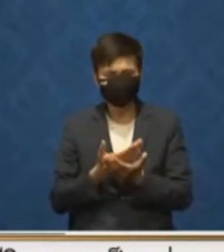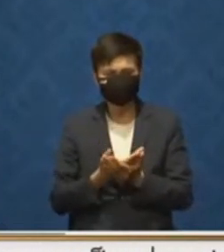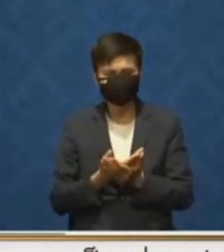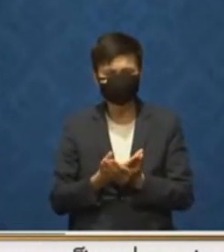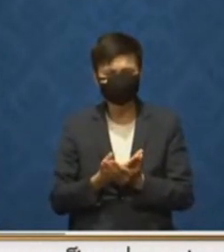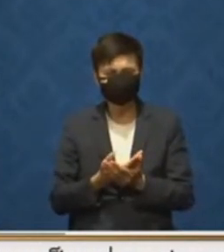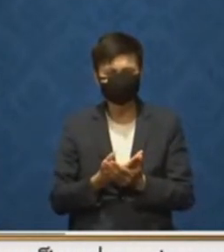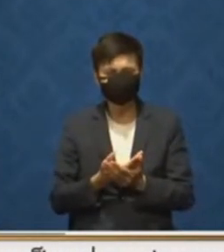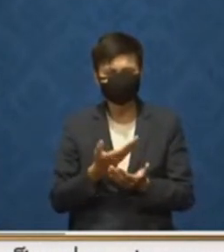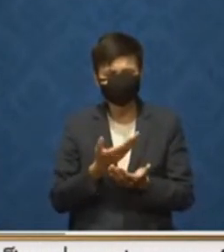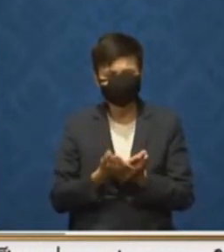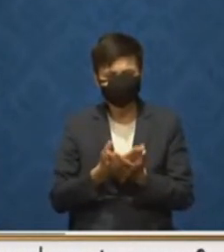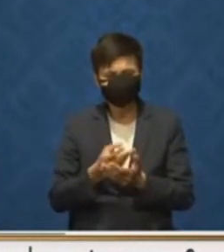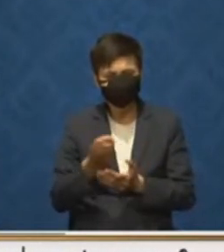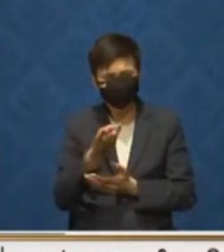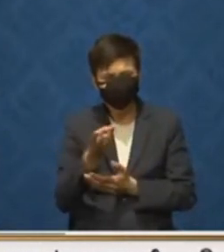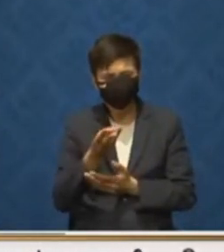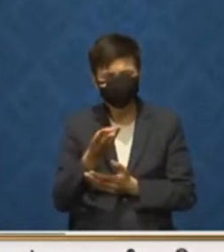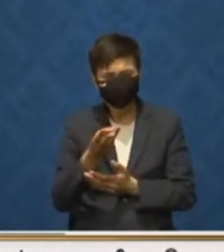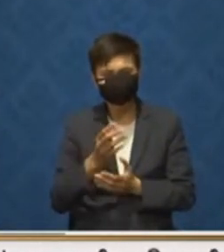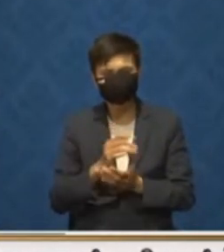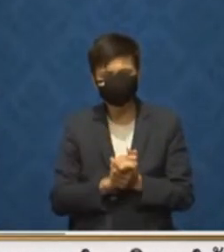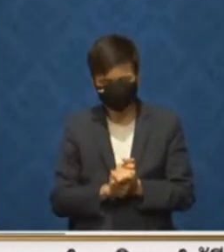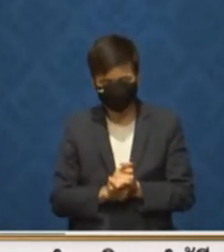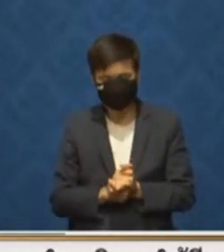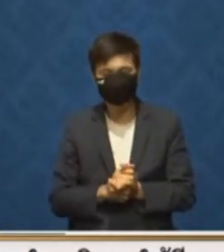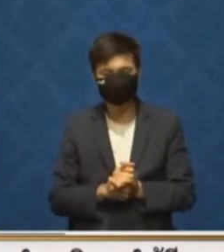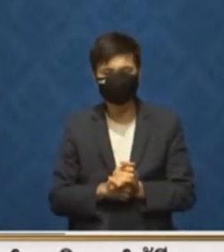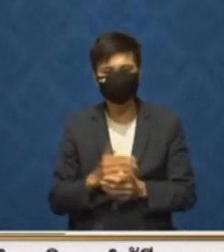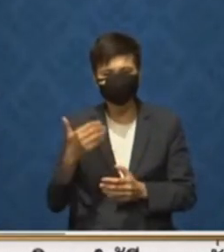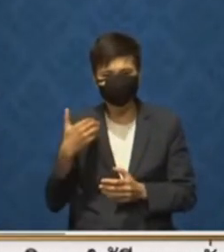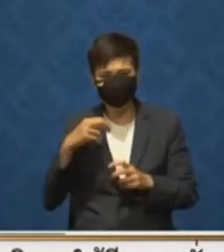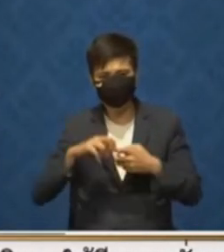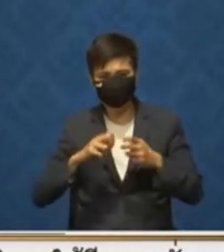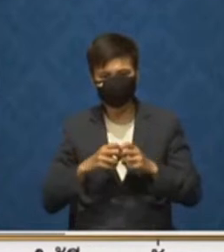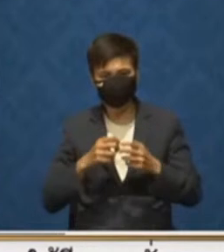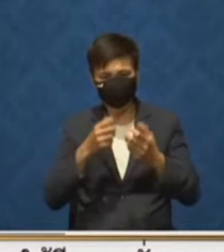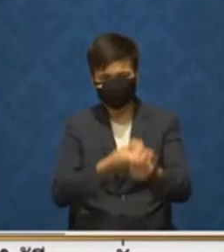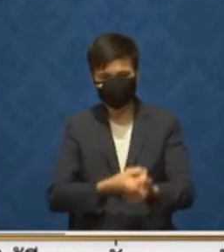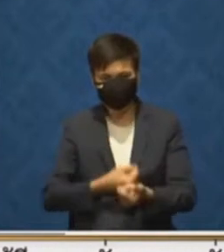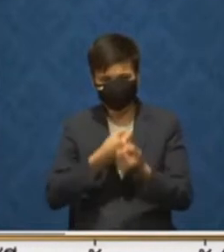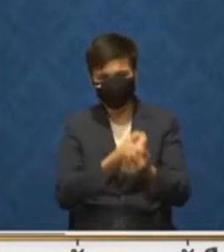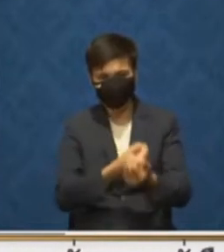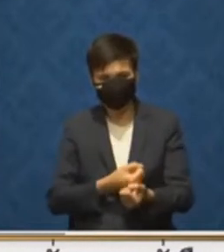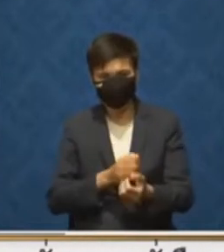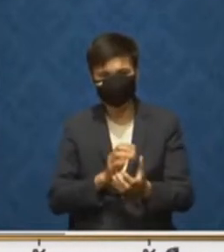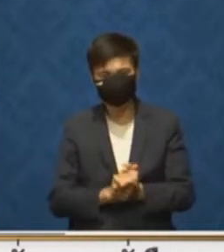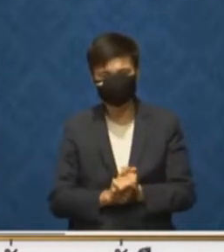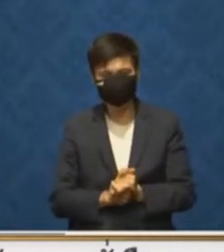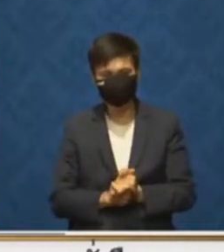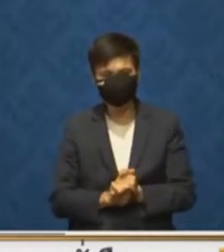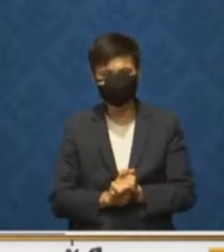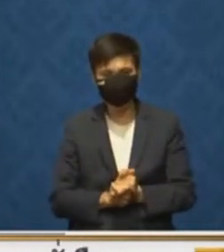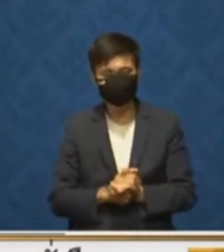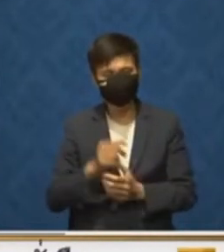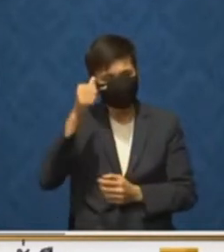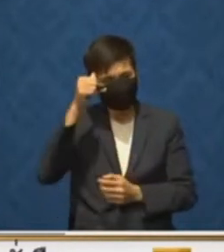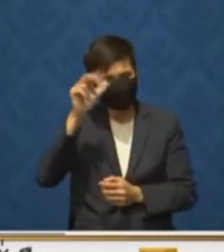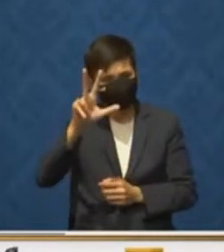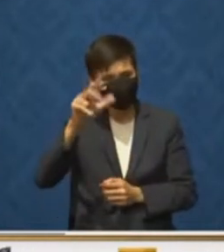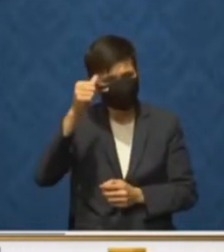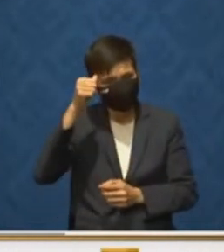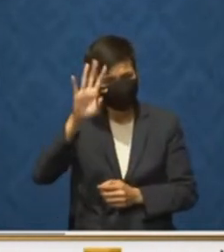ก็หยิบยกปัญหาเกษตรกรขึ้นมาอธิปรายในช่วง 3 4วันที่ผ่าน